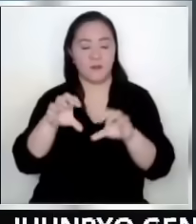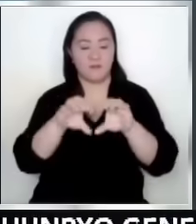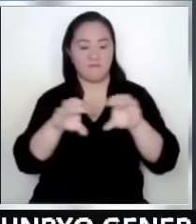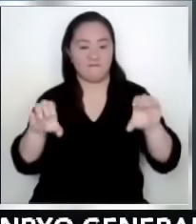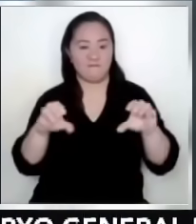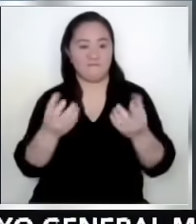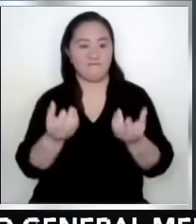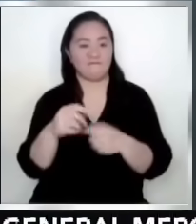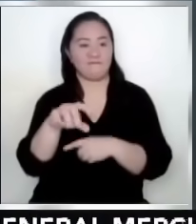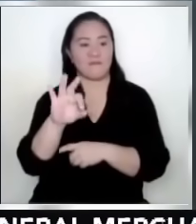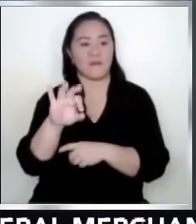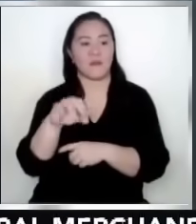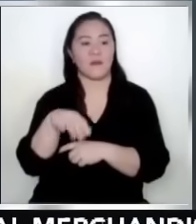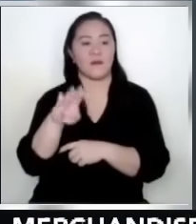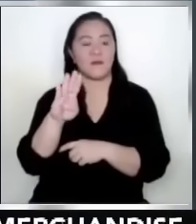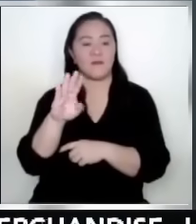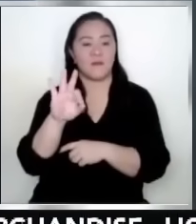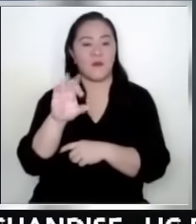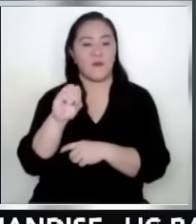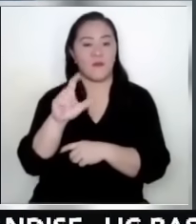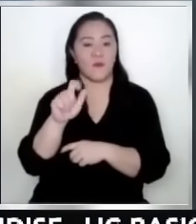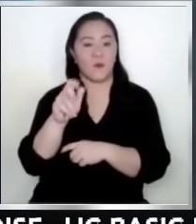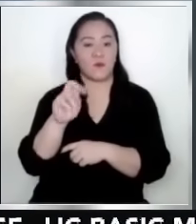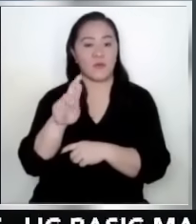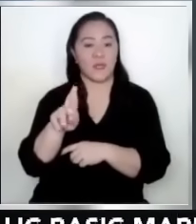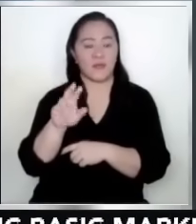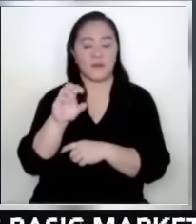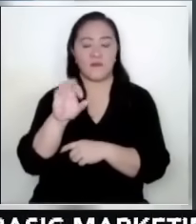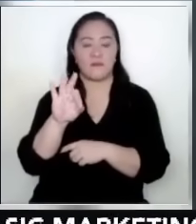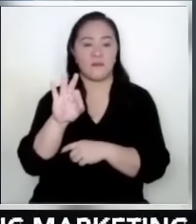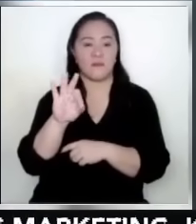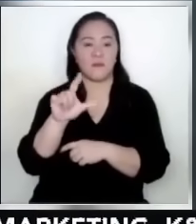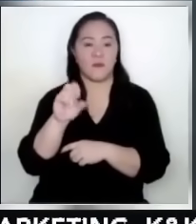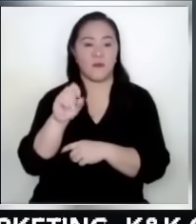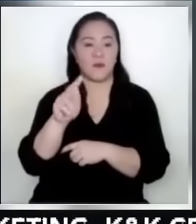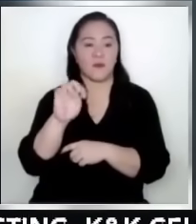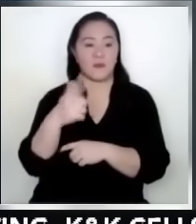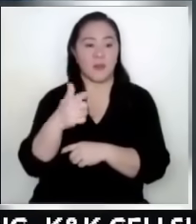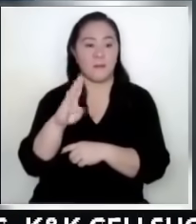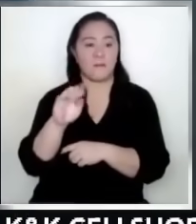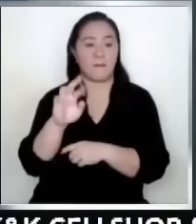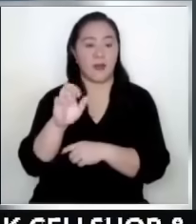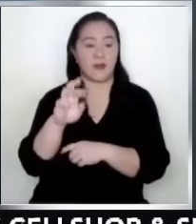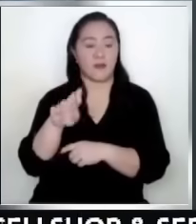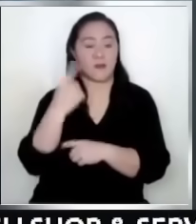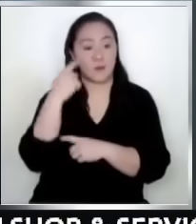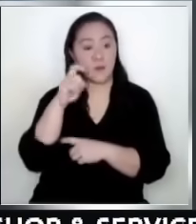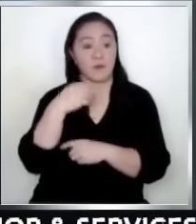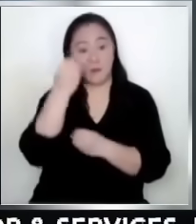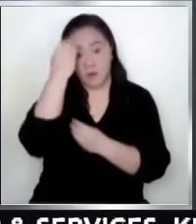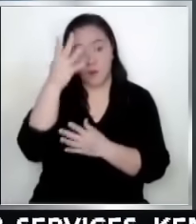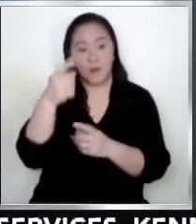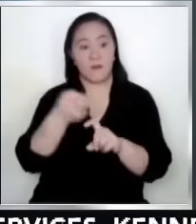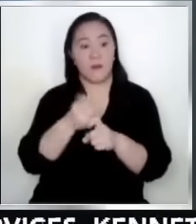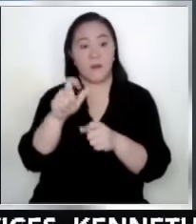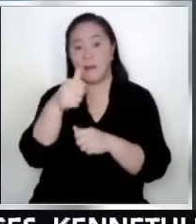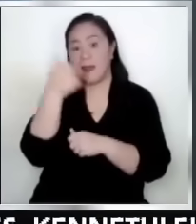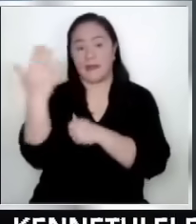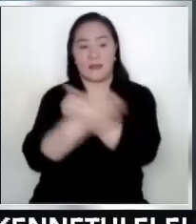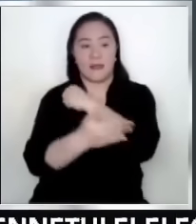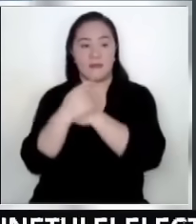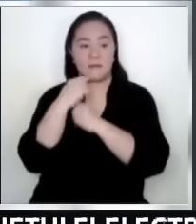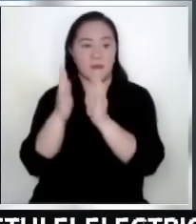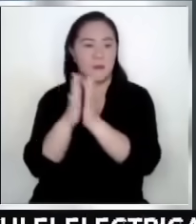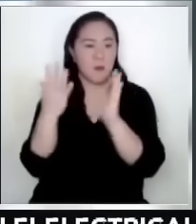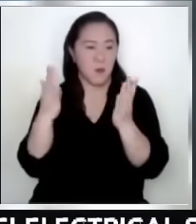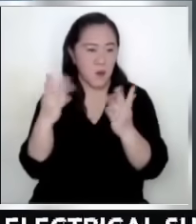de Masinloc. May mga naunang video naman ng hakbang na yan na pinuri hanggang sa ibang bansa. Panoorin muli natin sa pagtutok